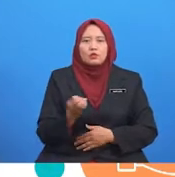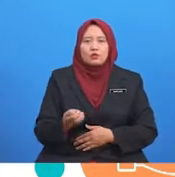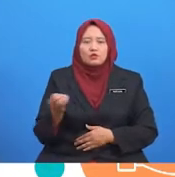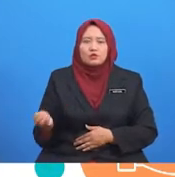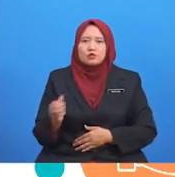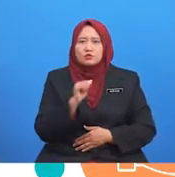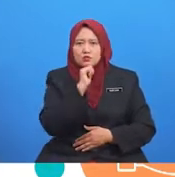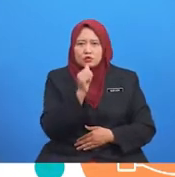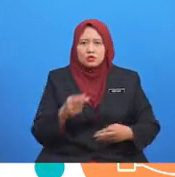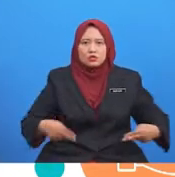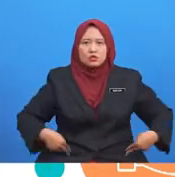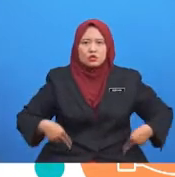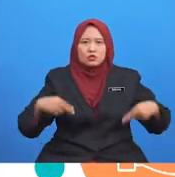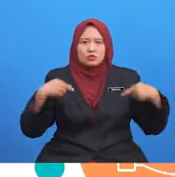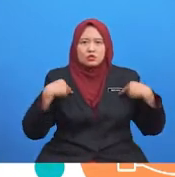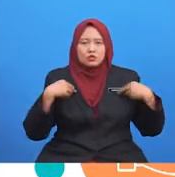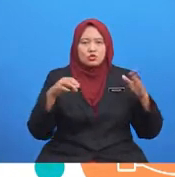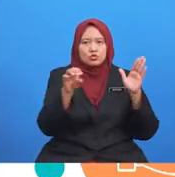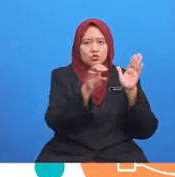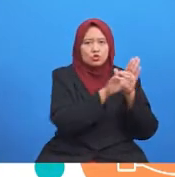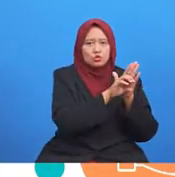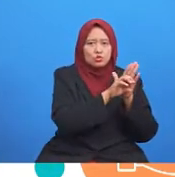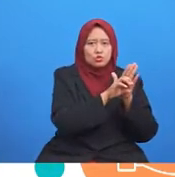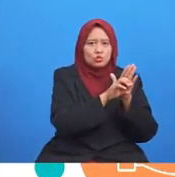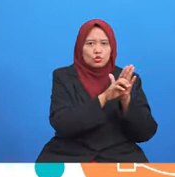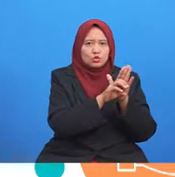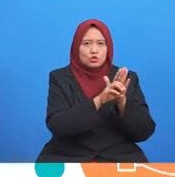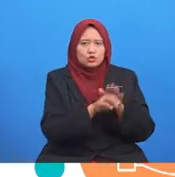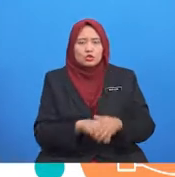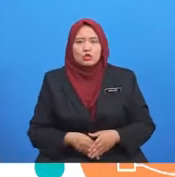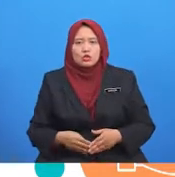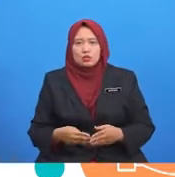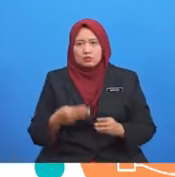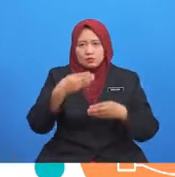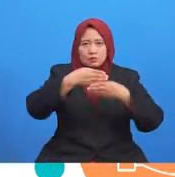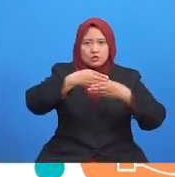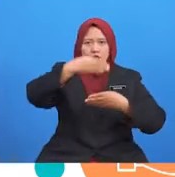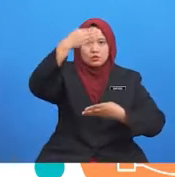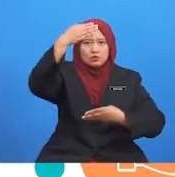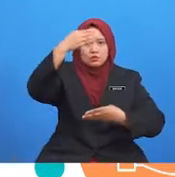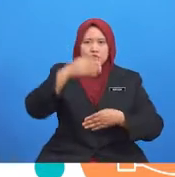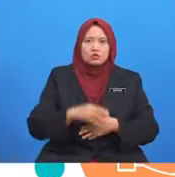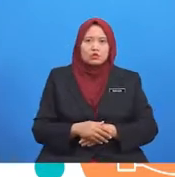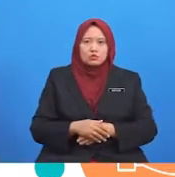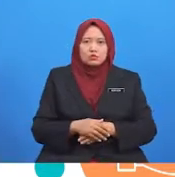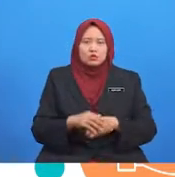idea. Contohnya, rujukan bangunan, tudung saji dan sebagainya.